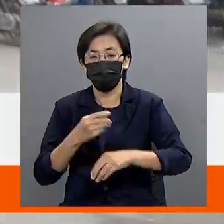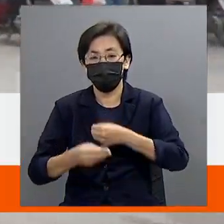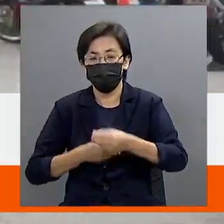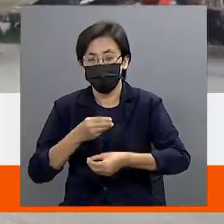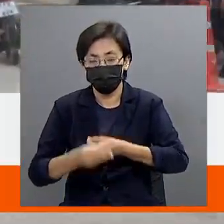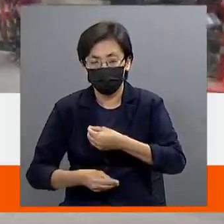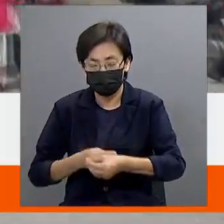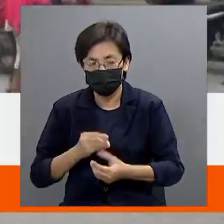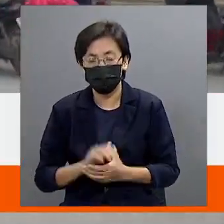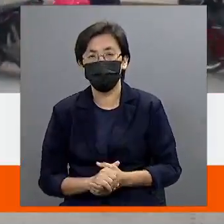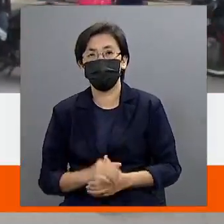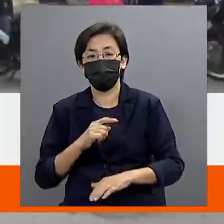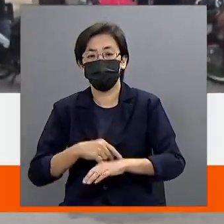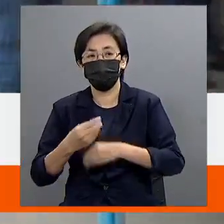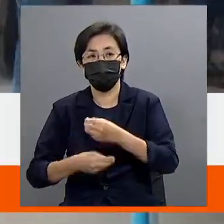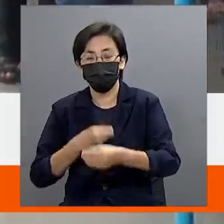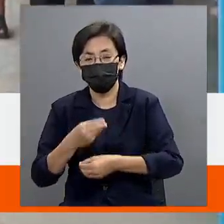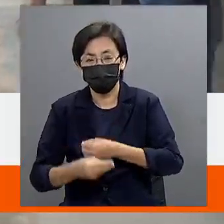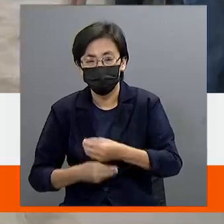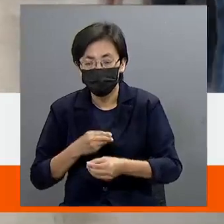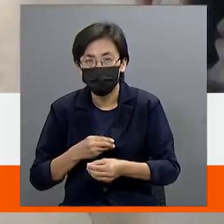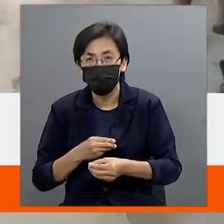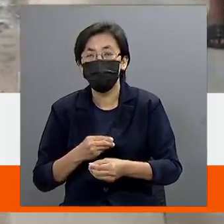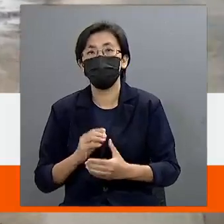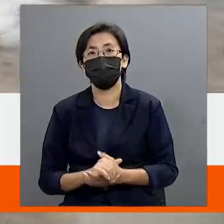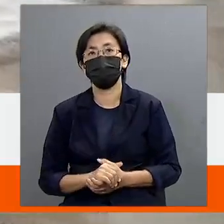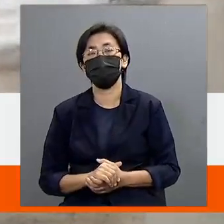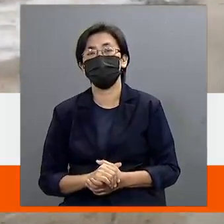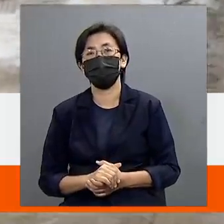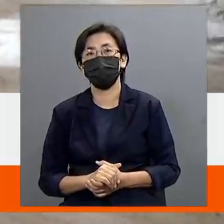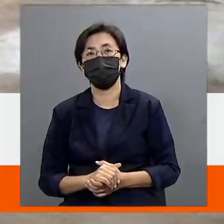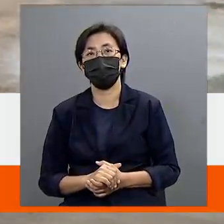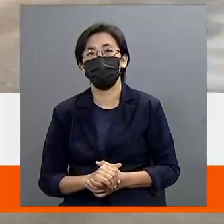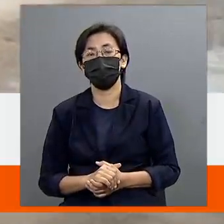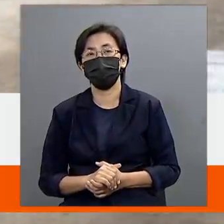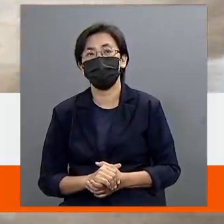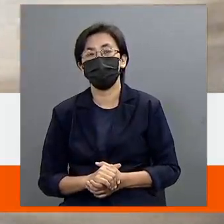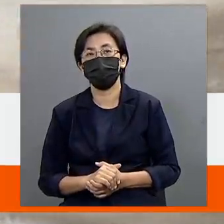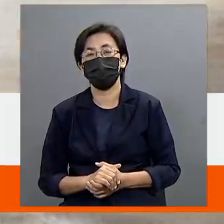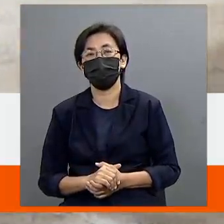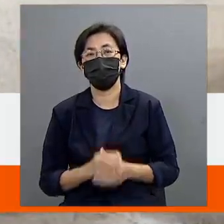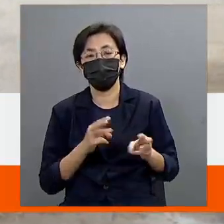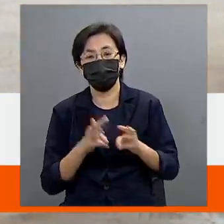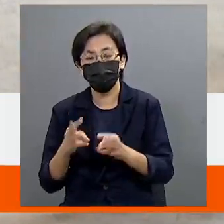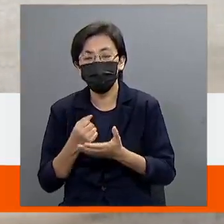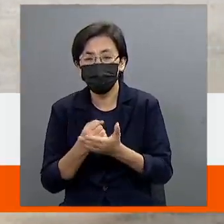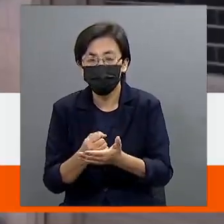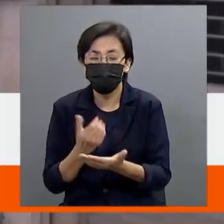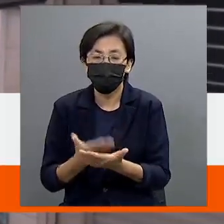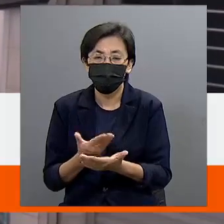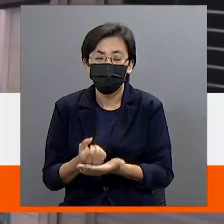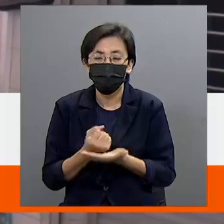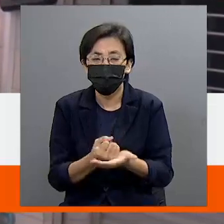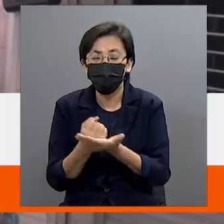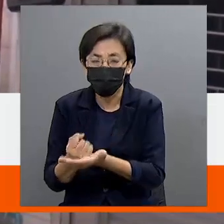ายสลากเข้าสู่ระบบออนไลน์นะครับการใช้วิธีการเยียวยาชดเชยนะครับซึ่งอันนี้มันก็ส